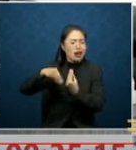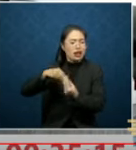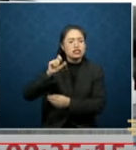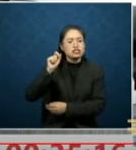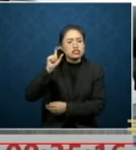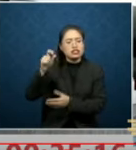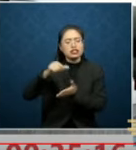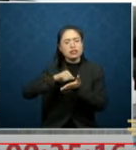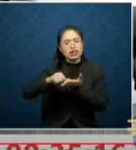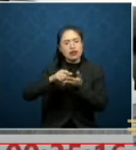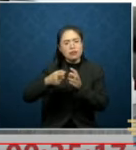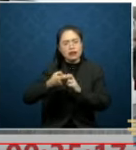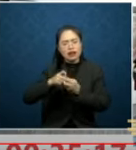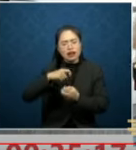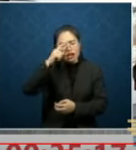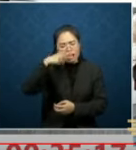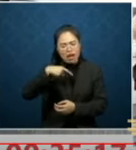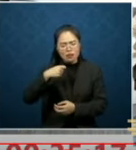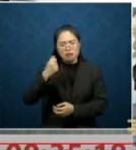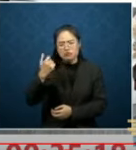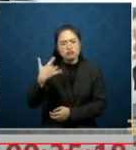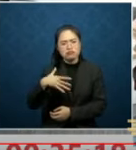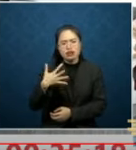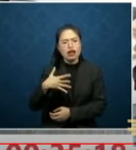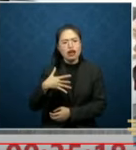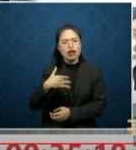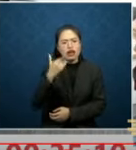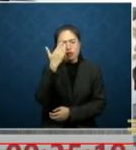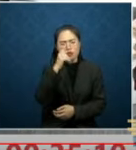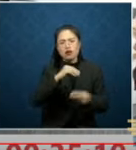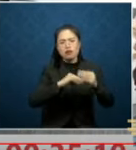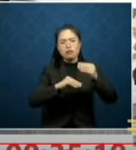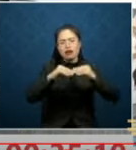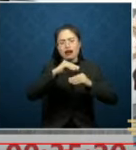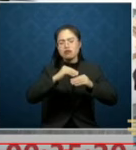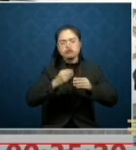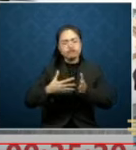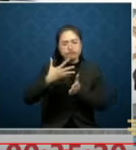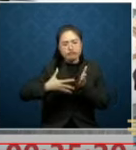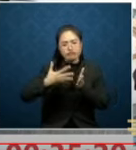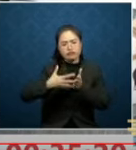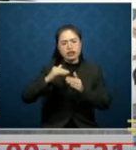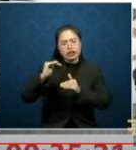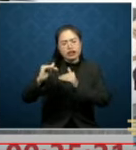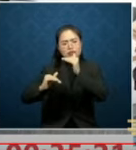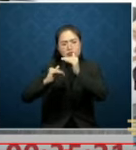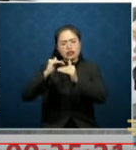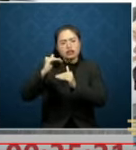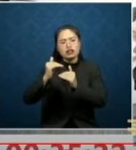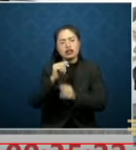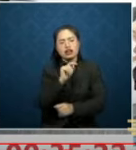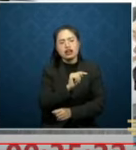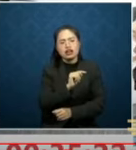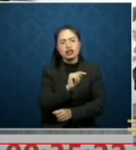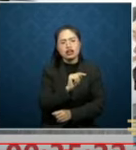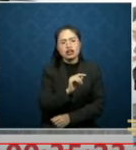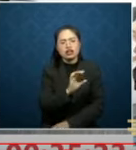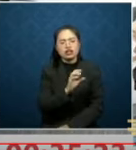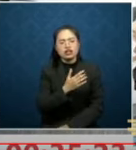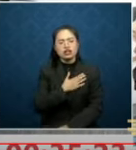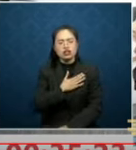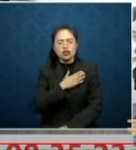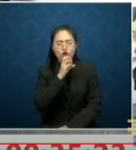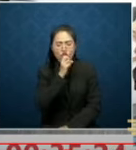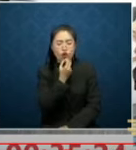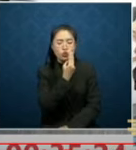หาของประเทศได้เนื่องจากปัญหาในเชิงโครงสร้างแต่ยังคงเป็นปัญหาอุปสรรคขวางการเจริญเติบโตอยู่สิ่งที่เราเห็นเศ